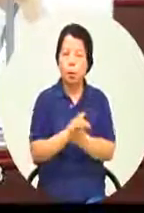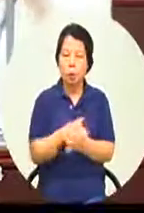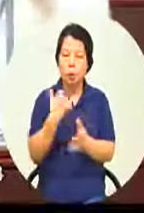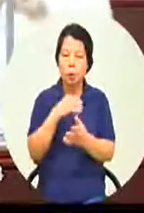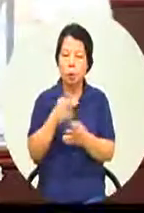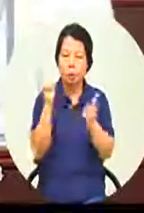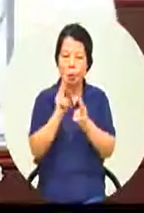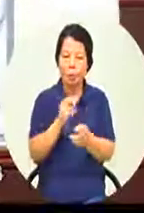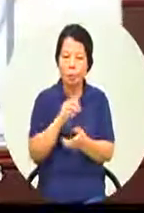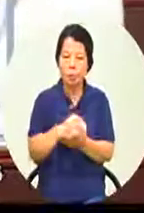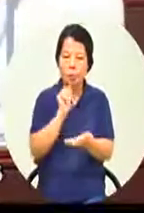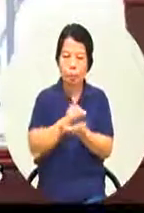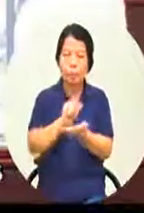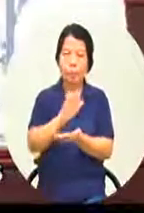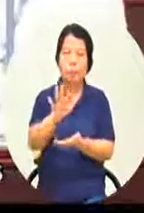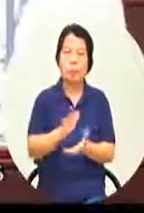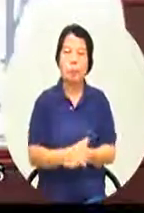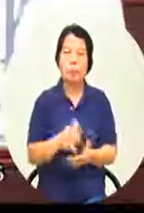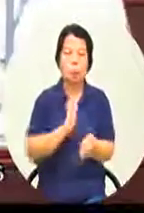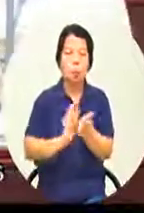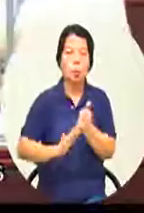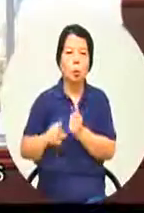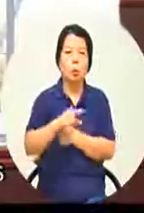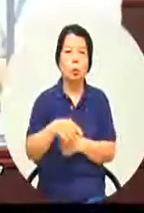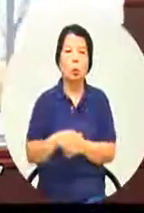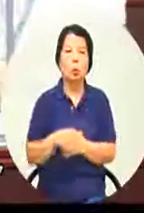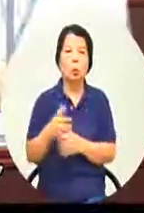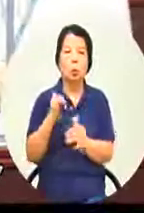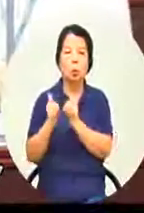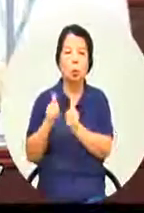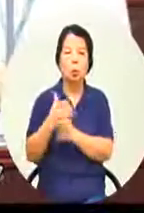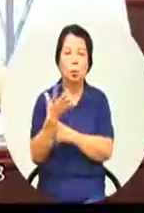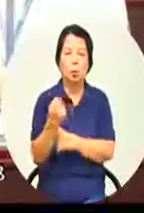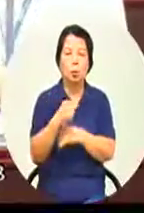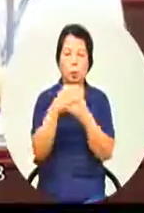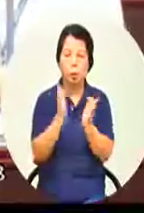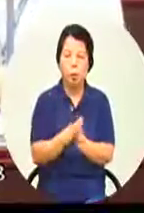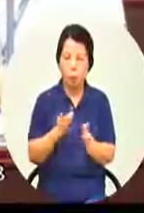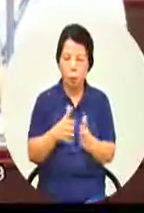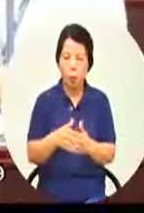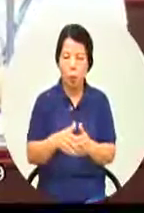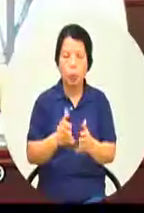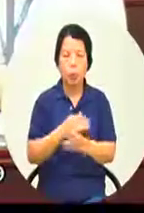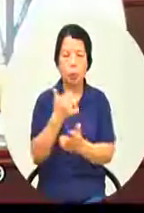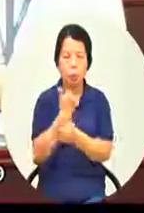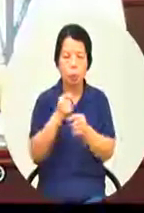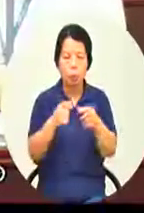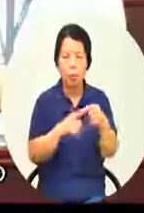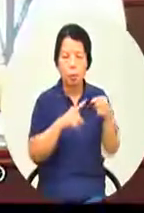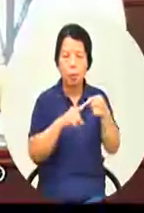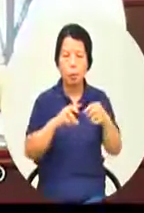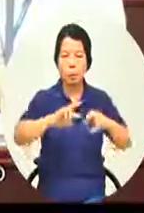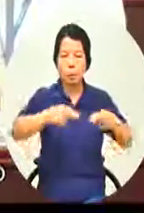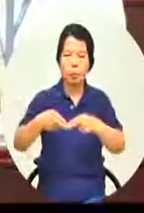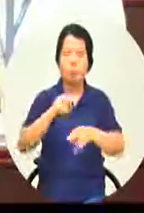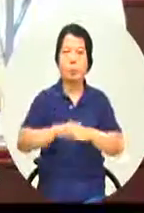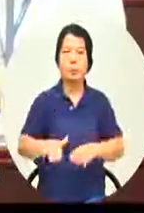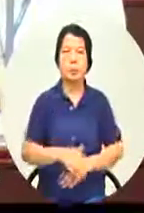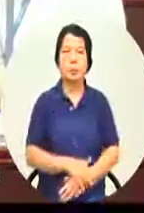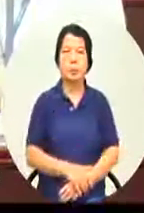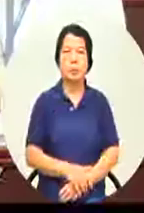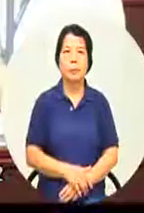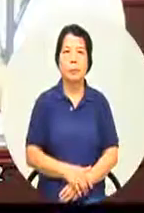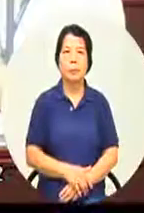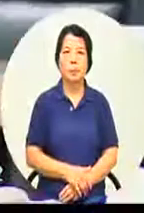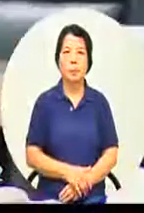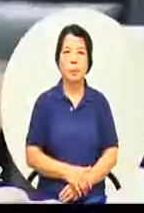资料的资料，如果说这不会影响到大部分人的权益，我们会往这个方向来做调整的考量。